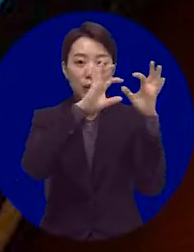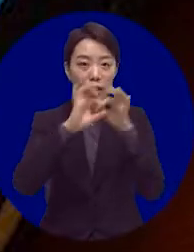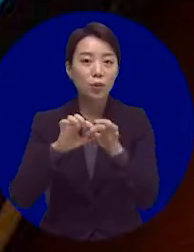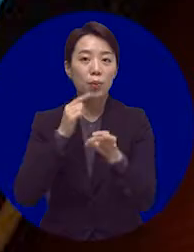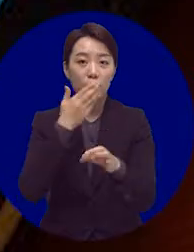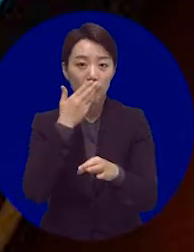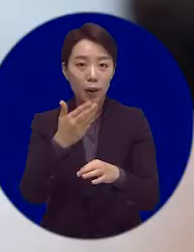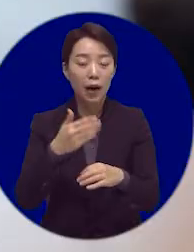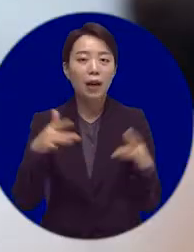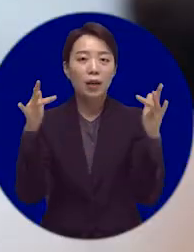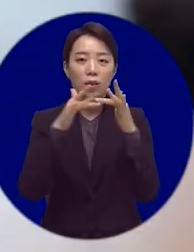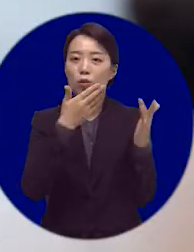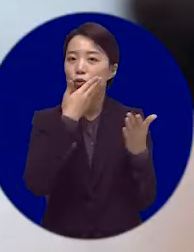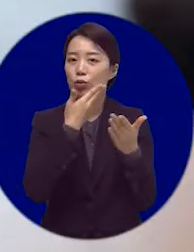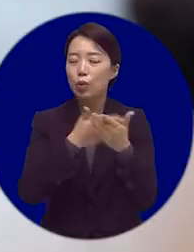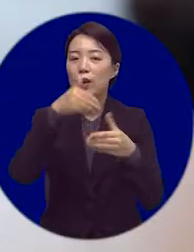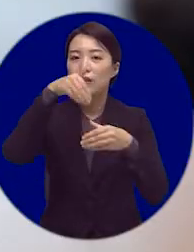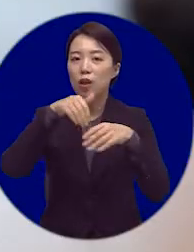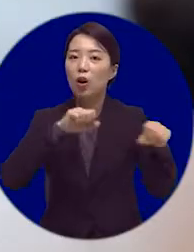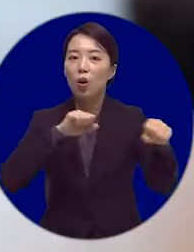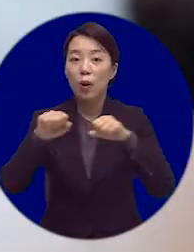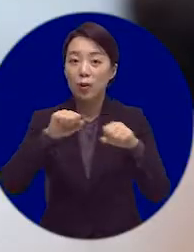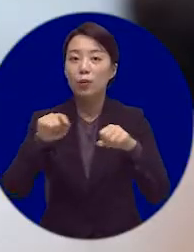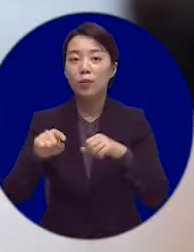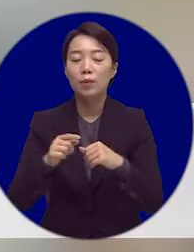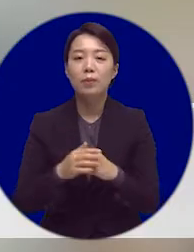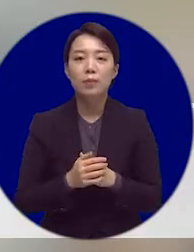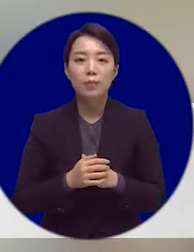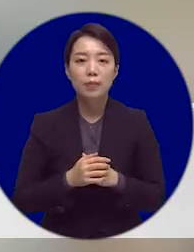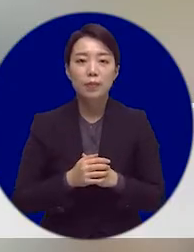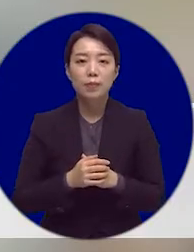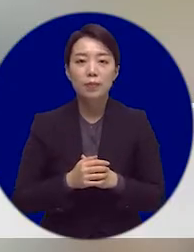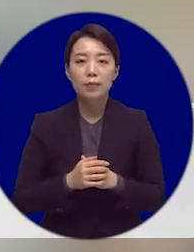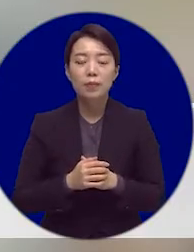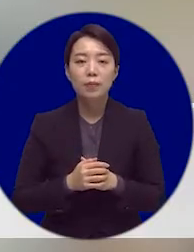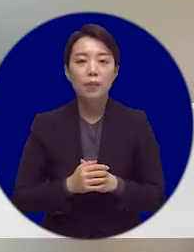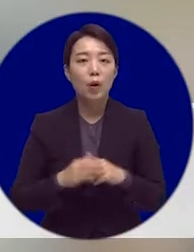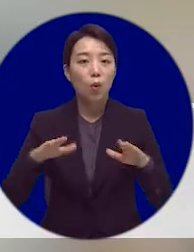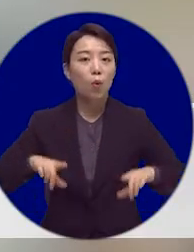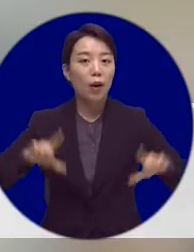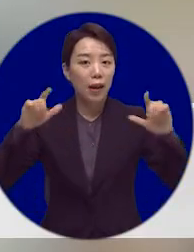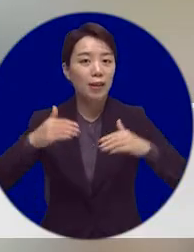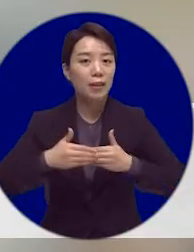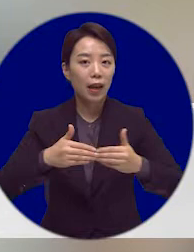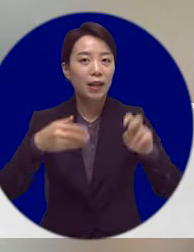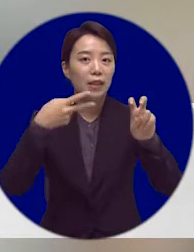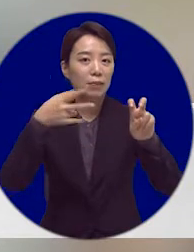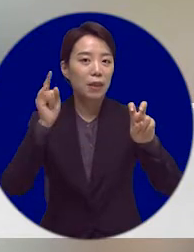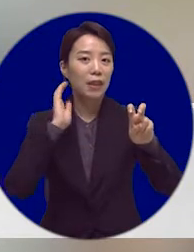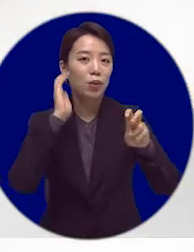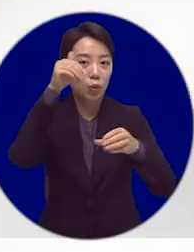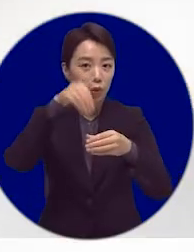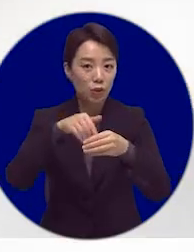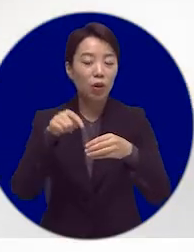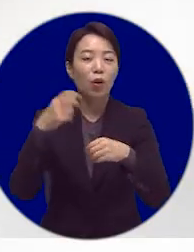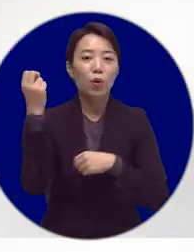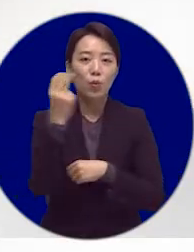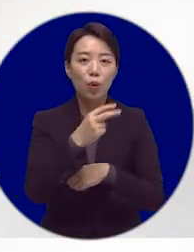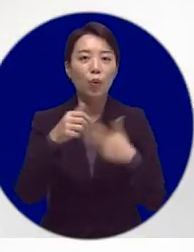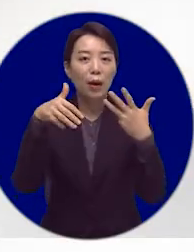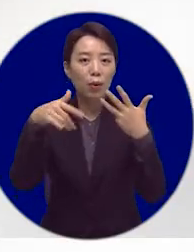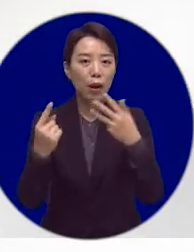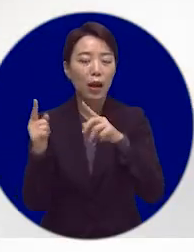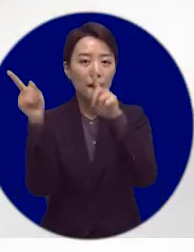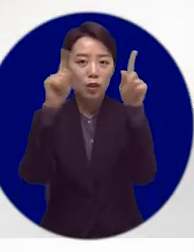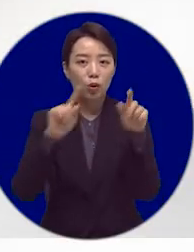허용되면서 인터넷은 중요한 선거운동 수단이 되고 있는데요. 특히 올해 실시하는 제20대 대통령 선거와 제8회 전국